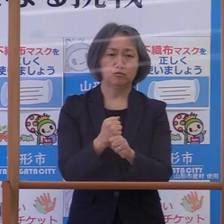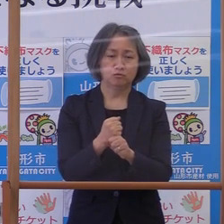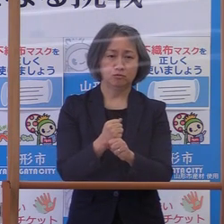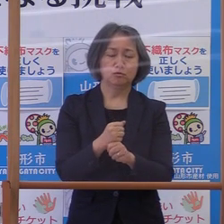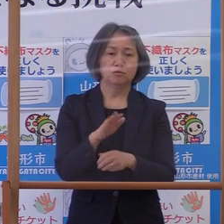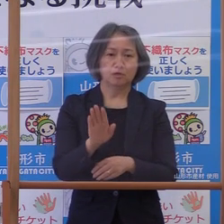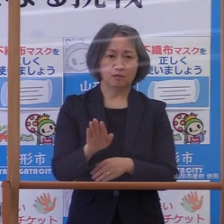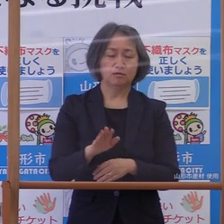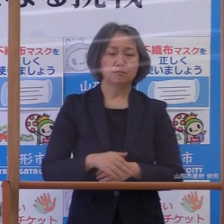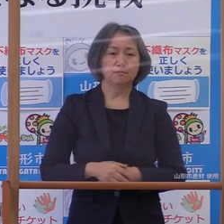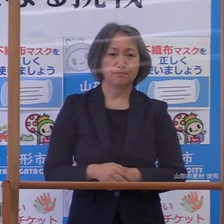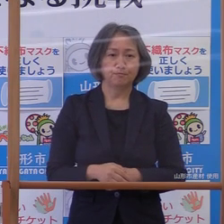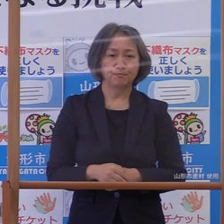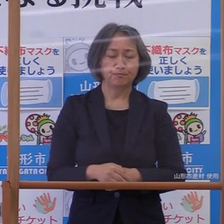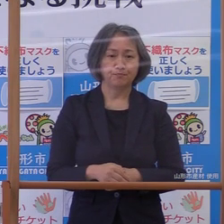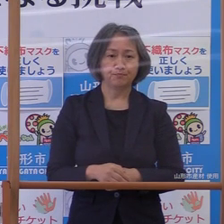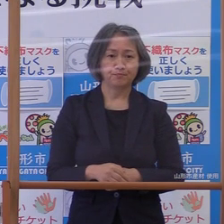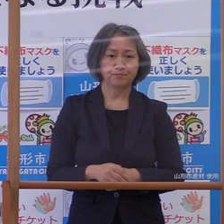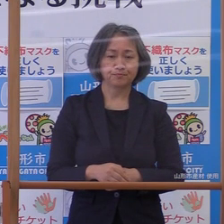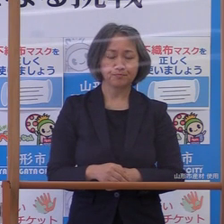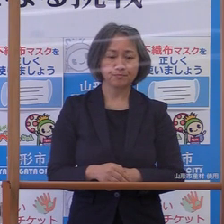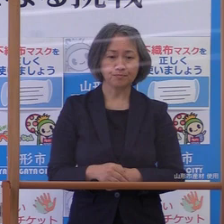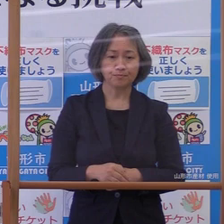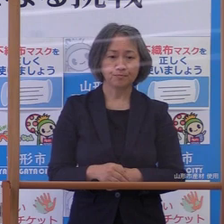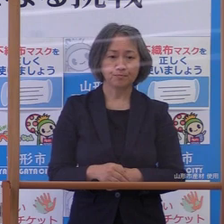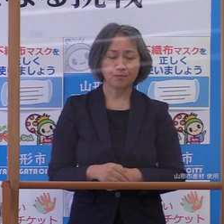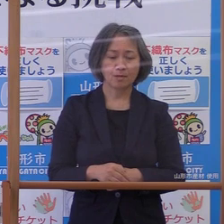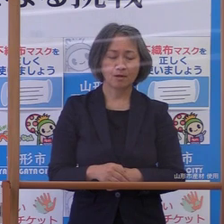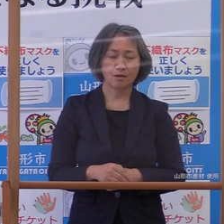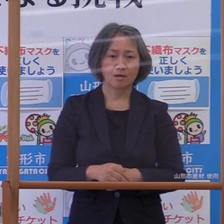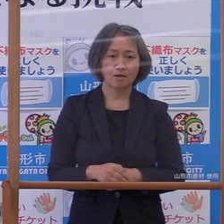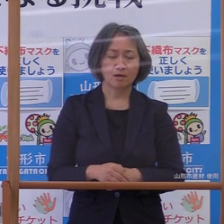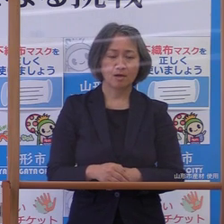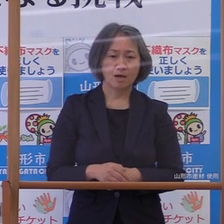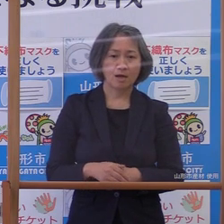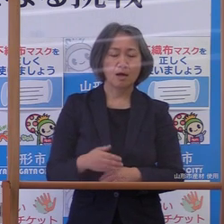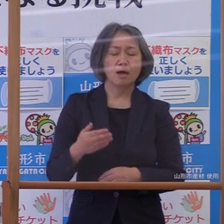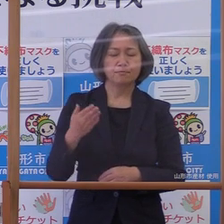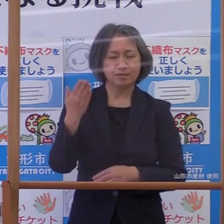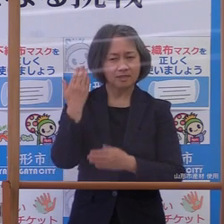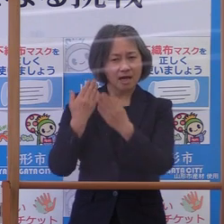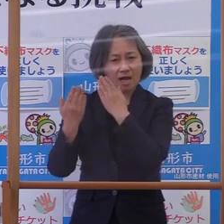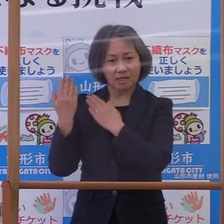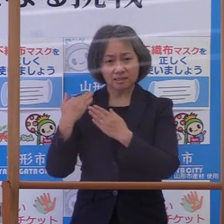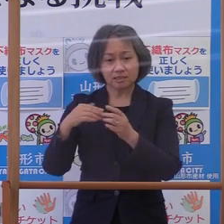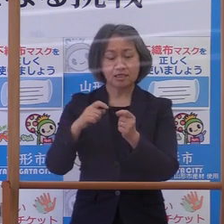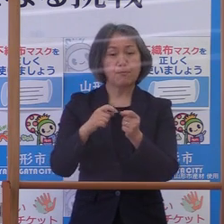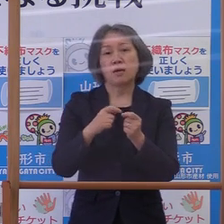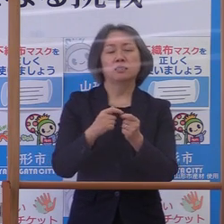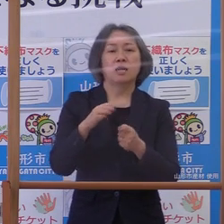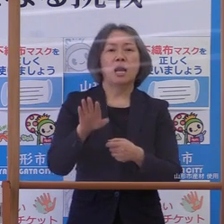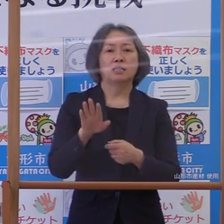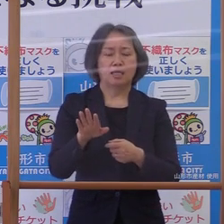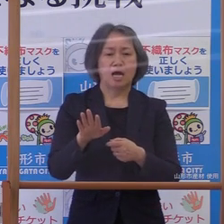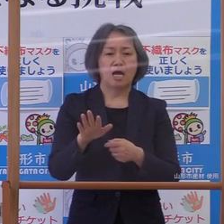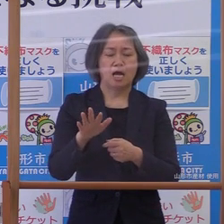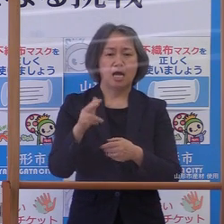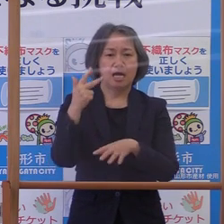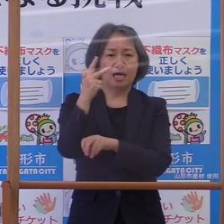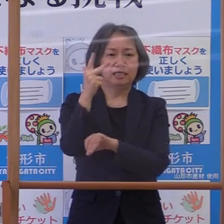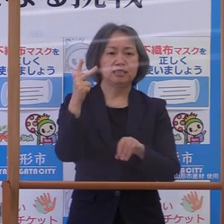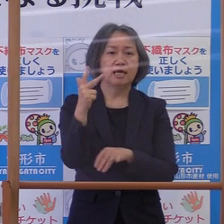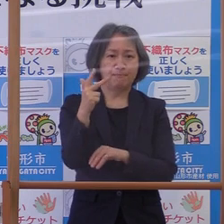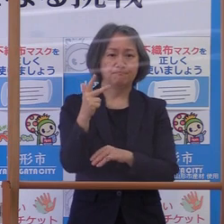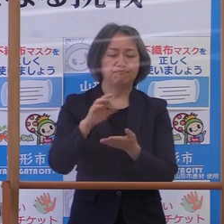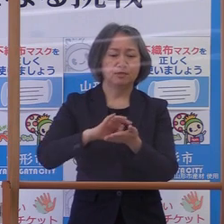めております。やはりもともと山形が持っている資源を生かして、地